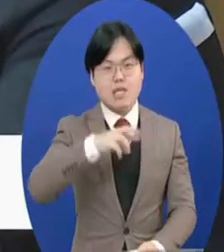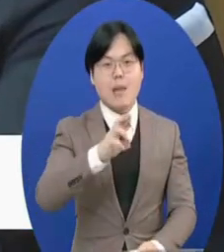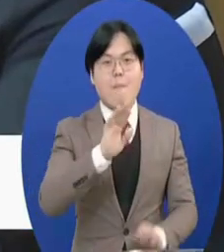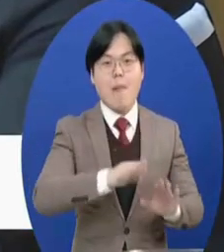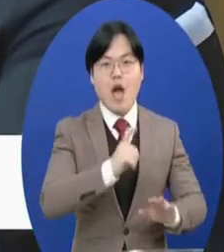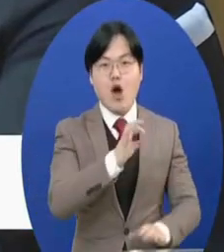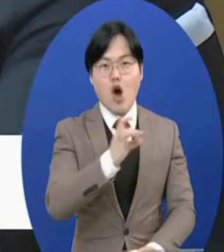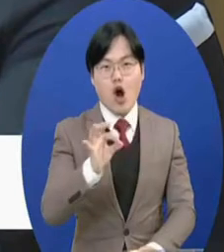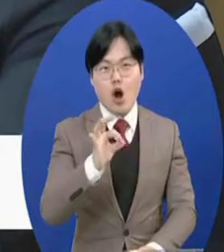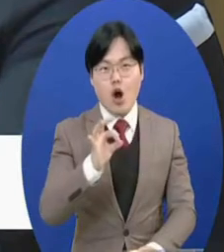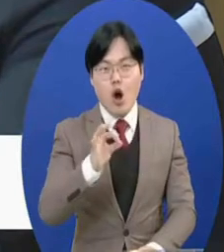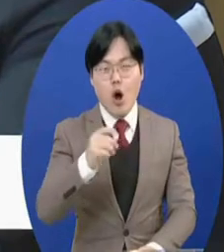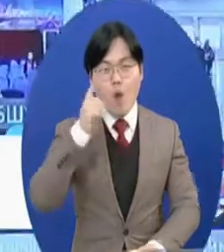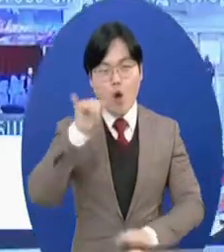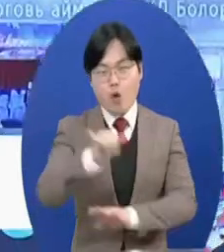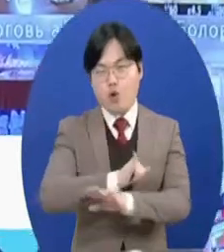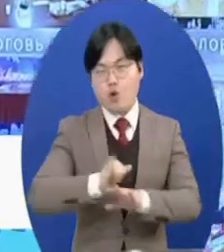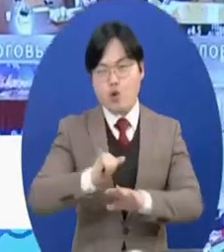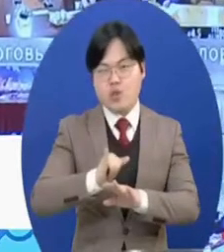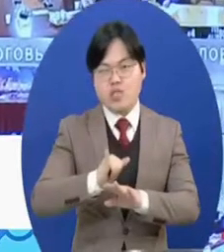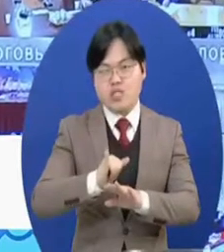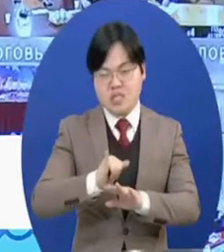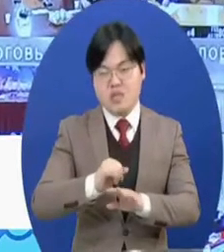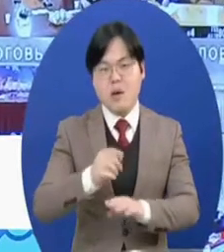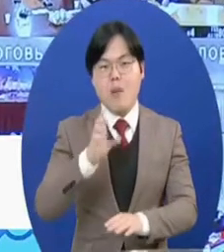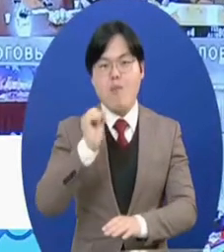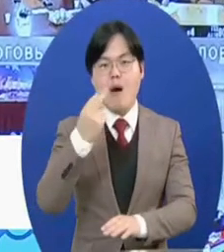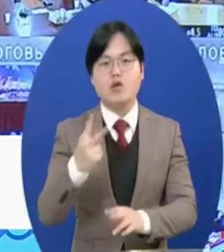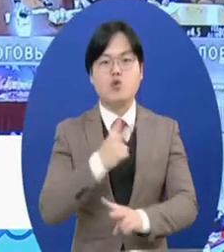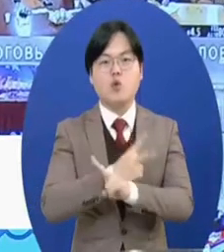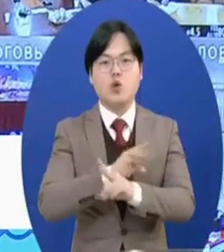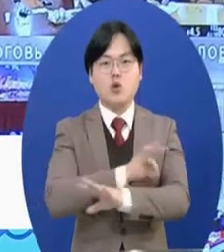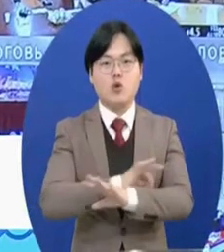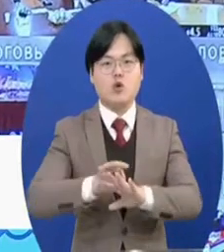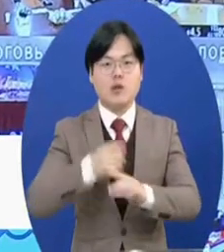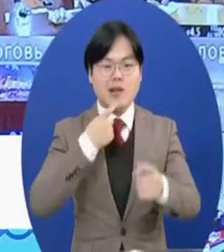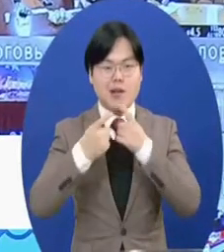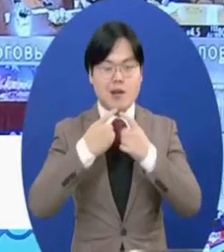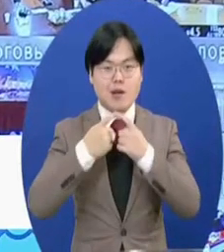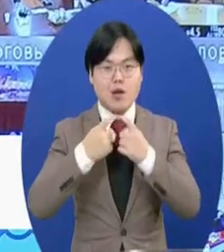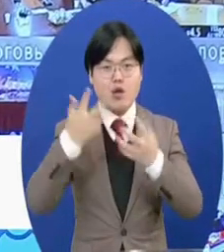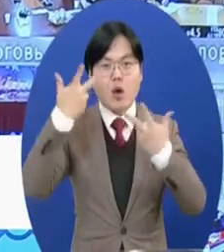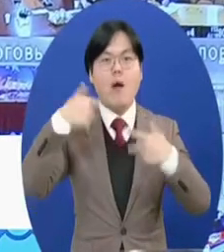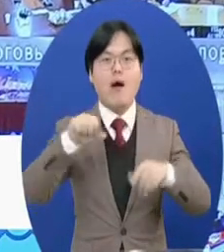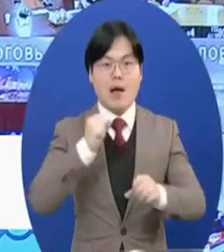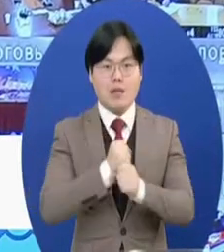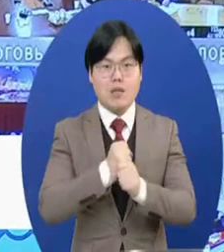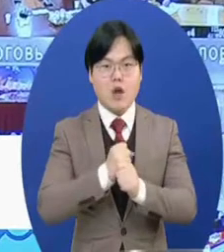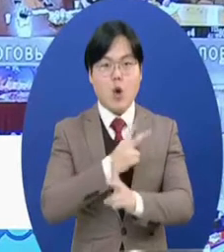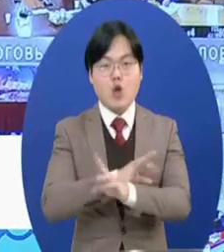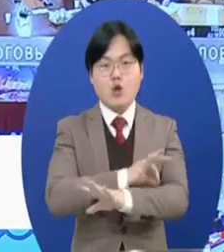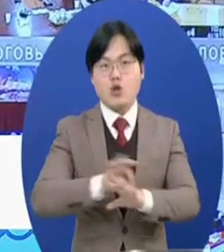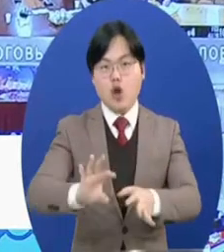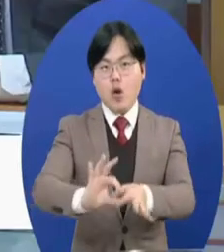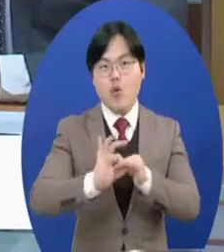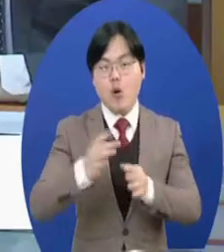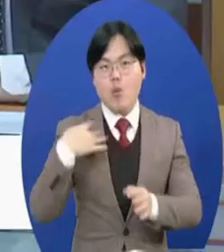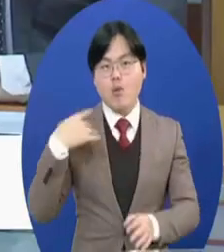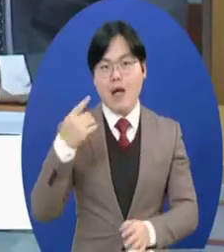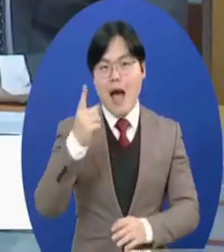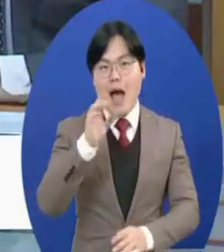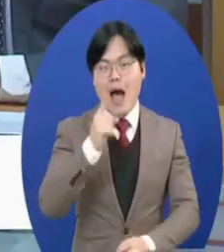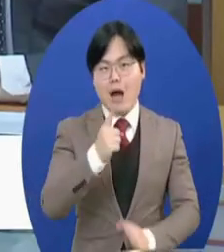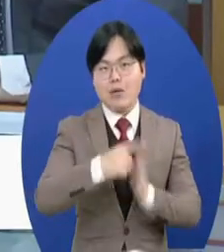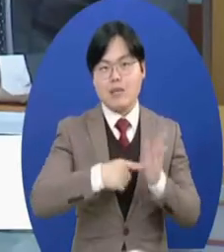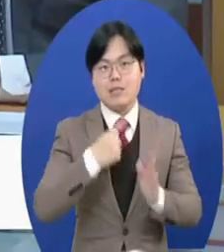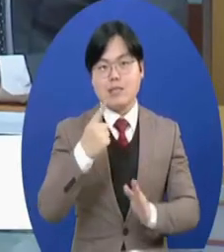даяар боловсролын багц хуулийн төслийн хилэлцүүлгээр санал авах ажлыг зохион байгуулан ажилласан байна. Хуулийн төсөлтөд холбогдуулан өнгөрсөн 11-р сарын 5-ны